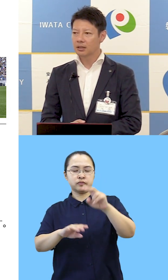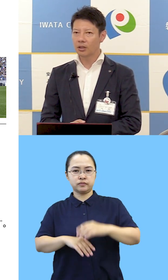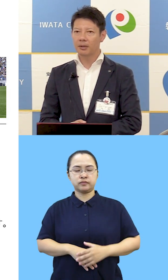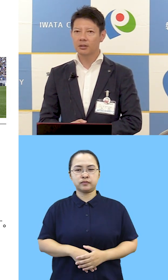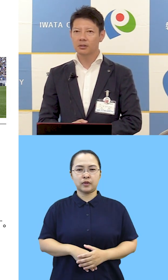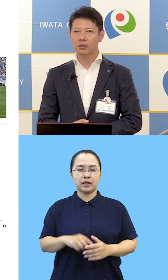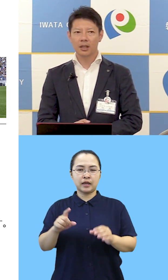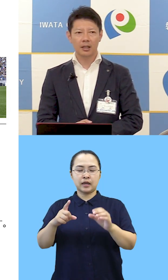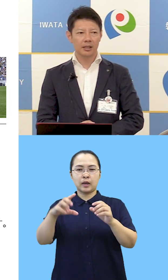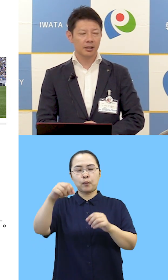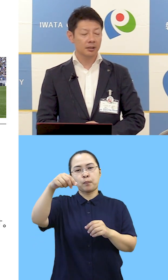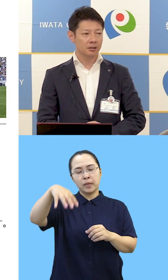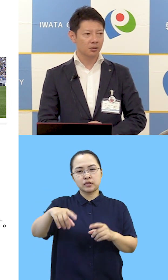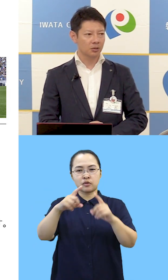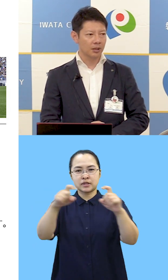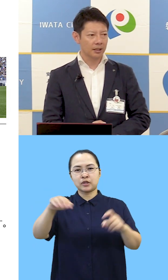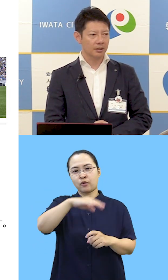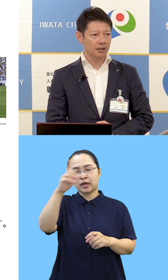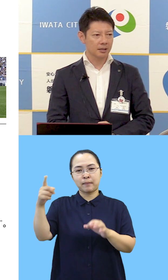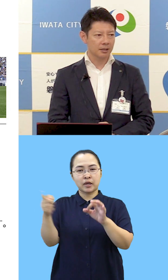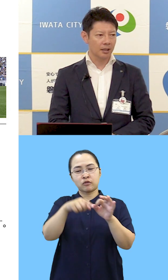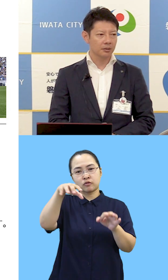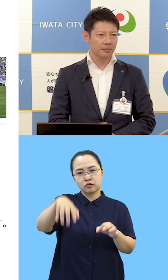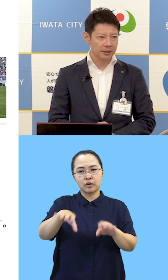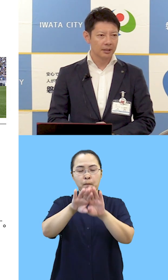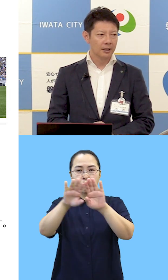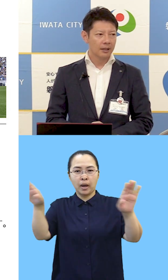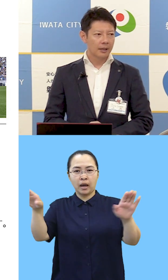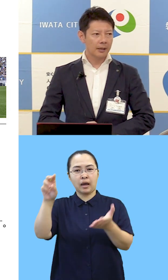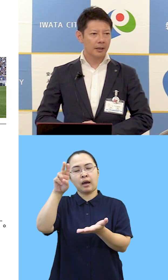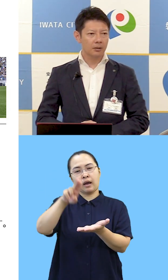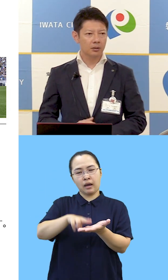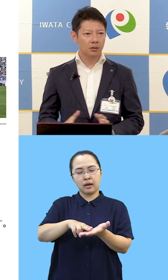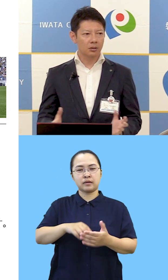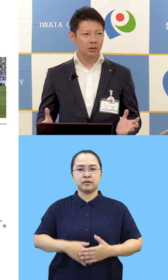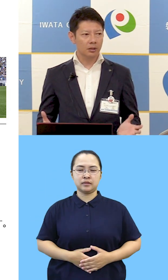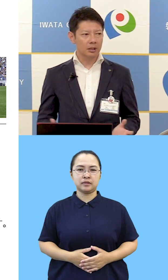に城山球場で開催することが決定しております。